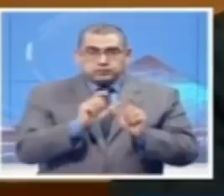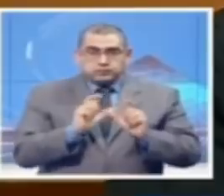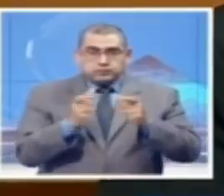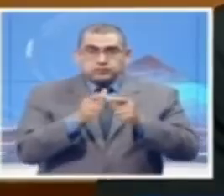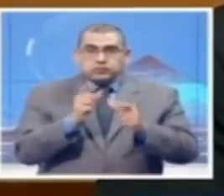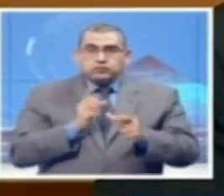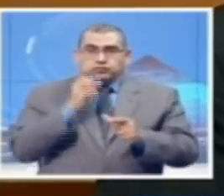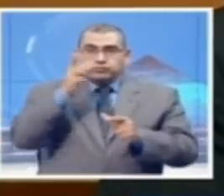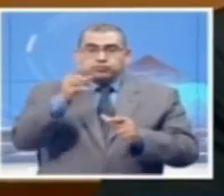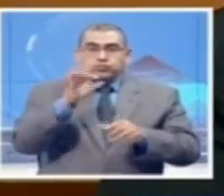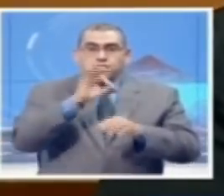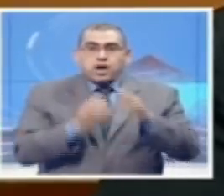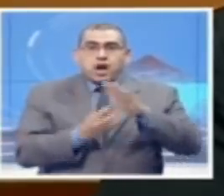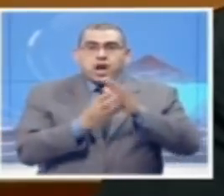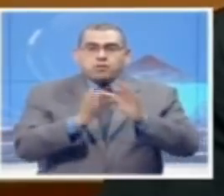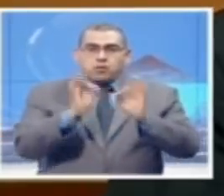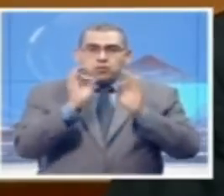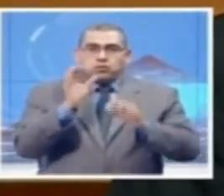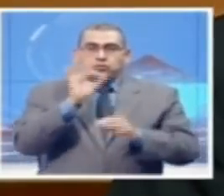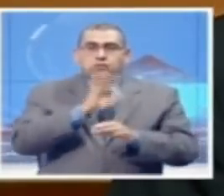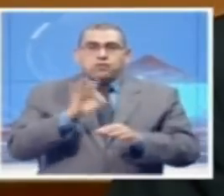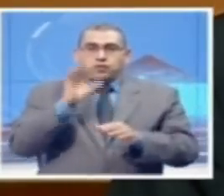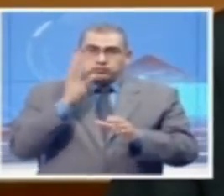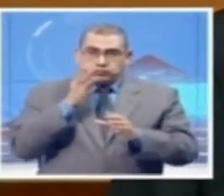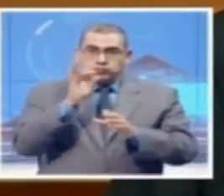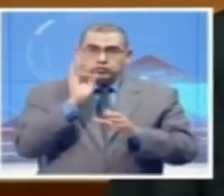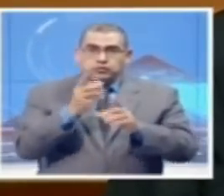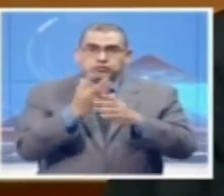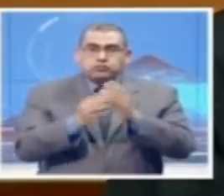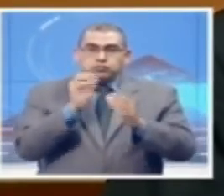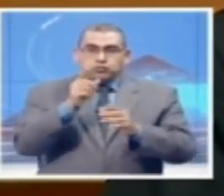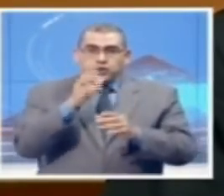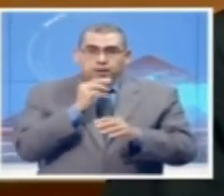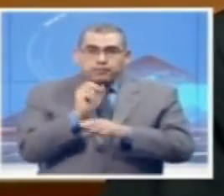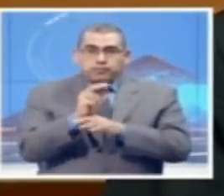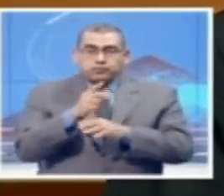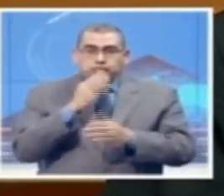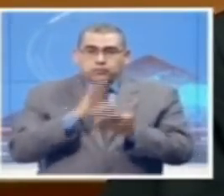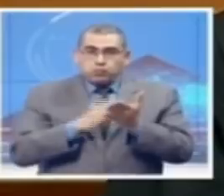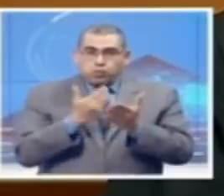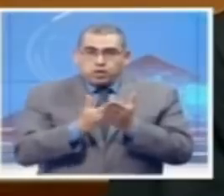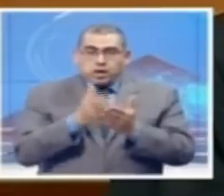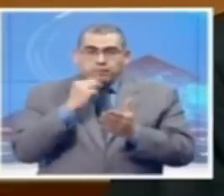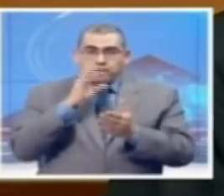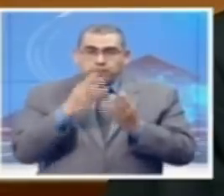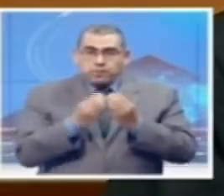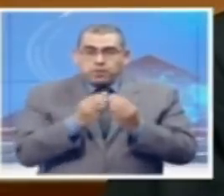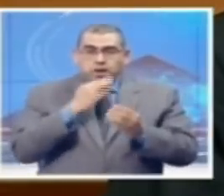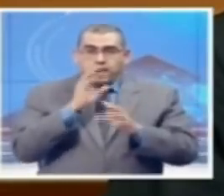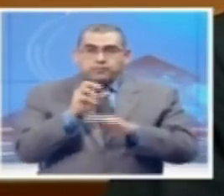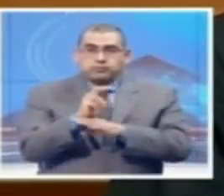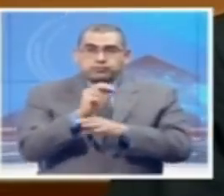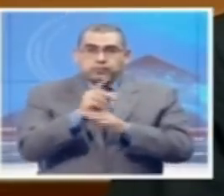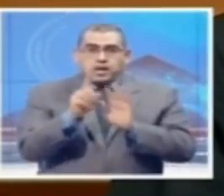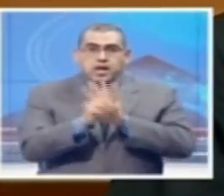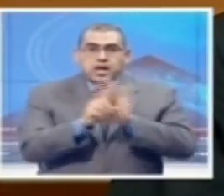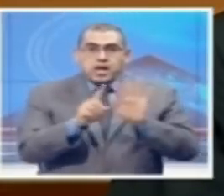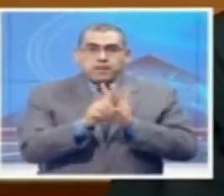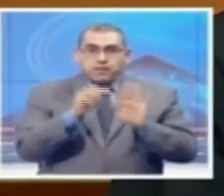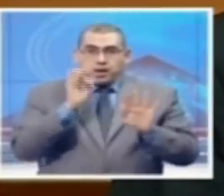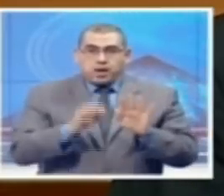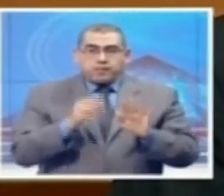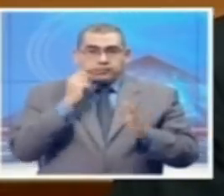الأم والجامعات الأم. هناك معمل للغات والترجمة الفورية هنا لتدريب الأئمة